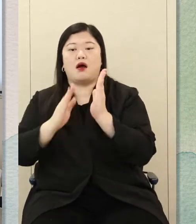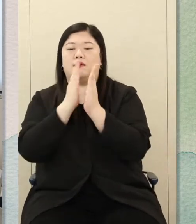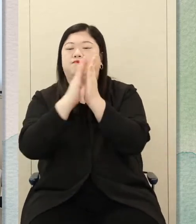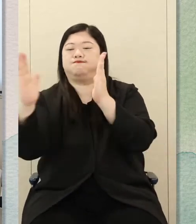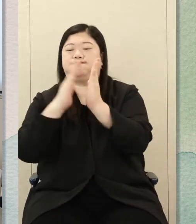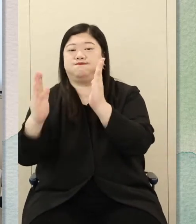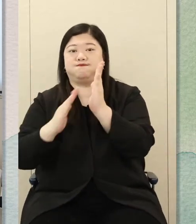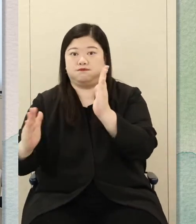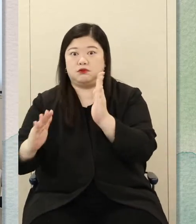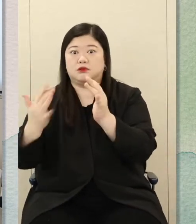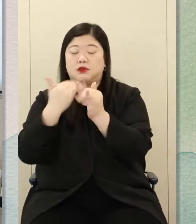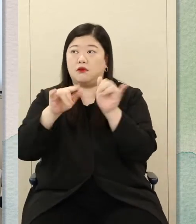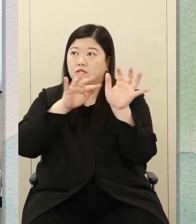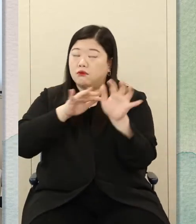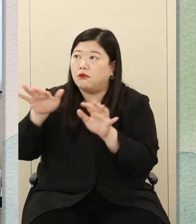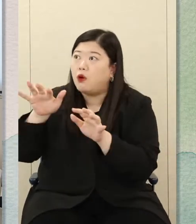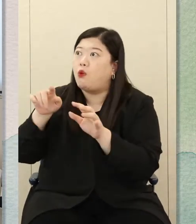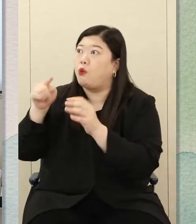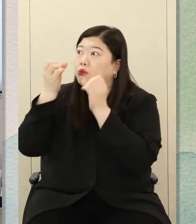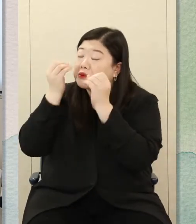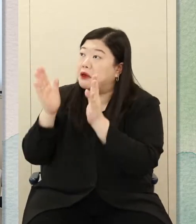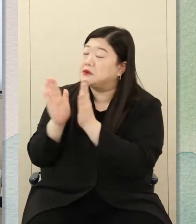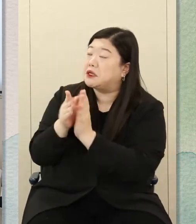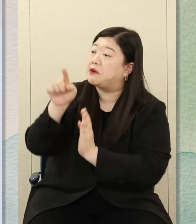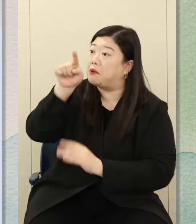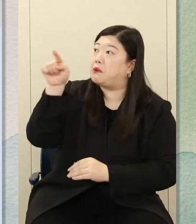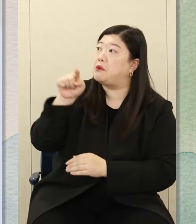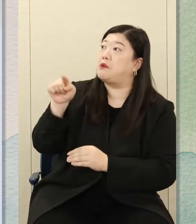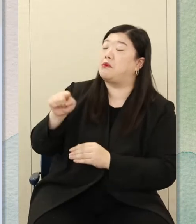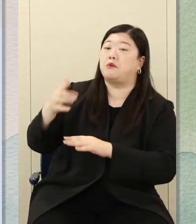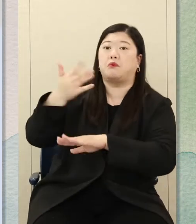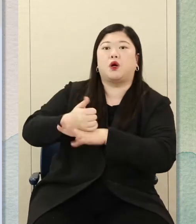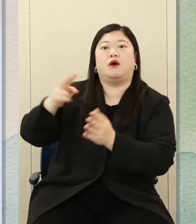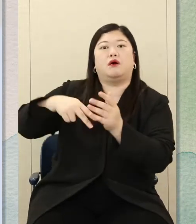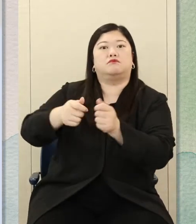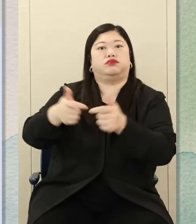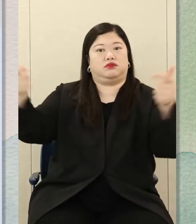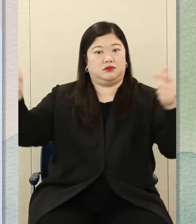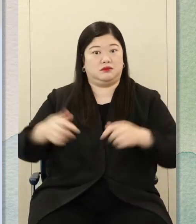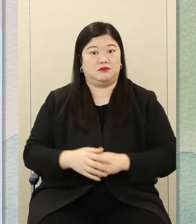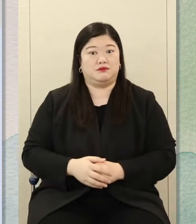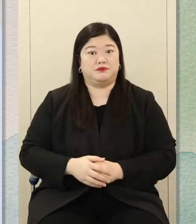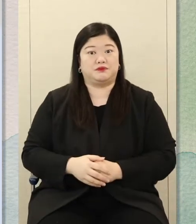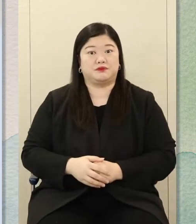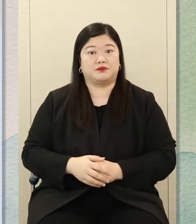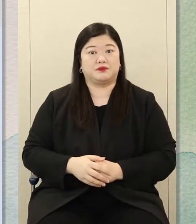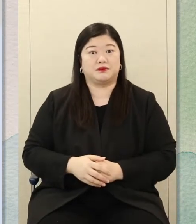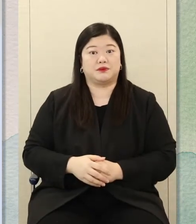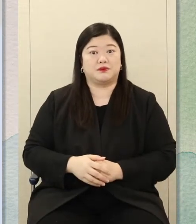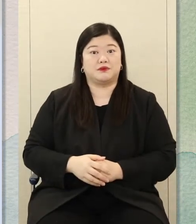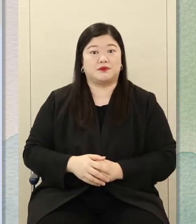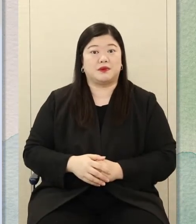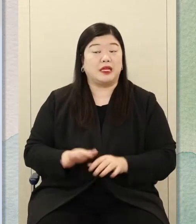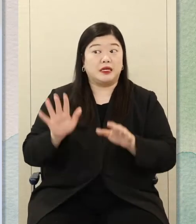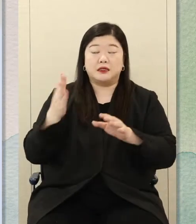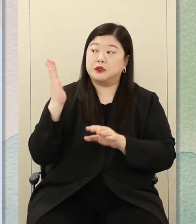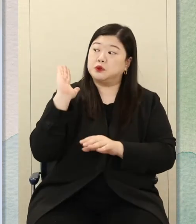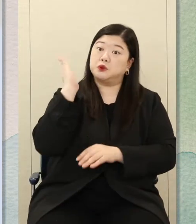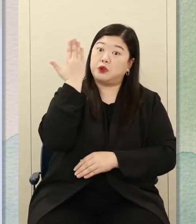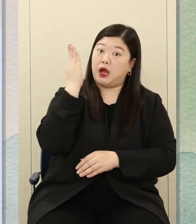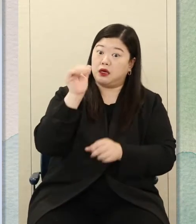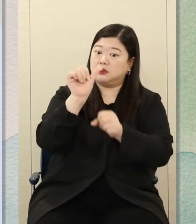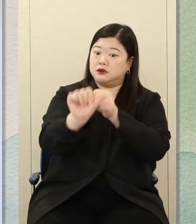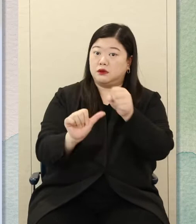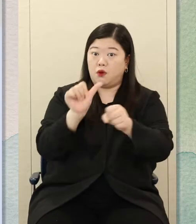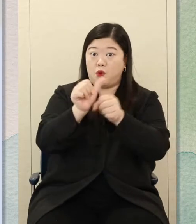만들어내자 이런 것들이 활동이 점점점 늘어나고 있습니다. 지난 5년 동안에 가장 폭발적으로 많이 늘어난 게 바로